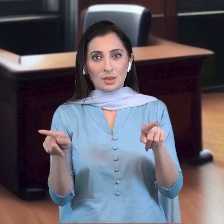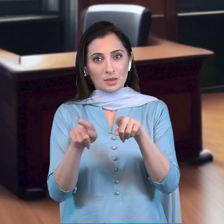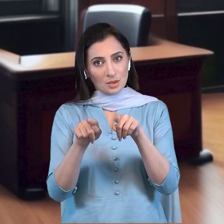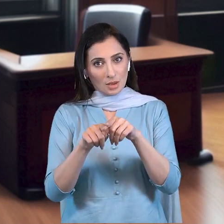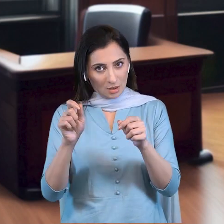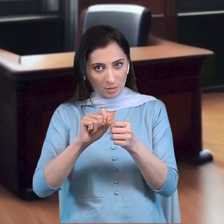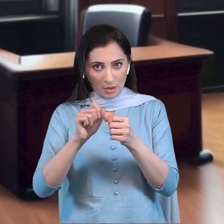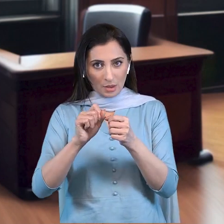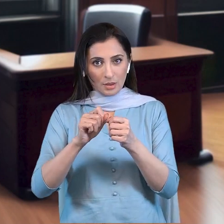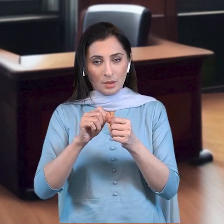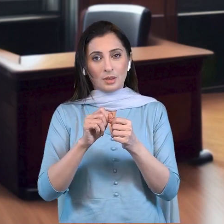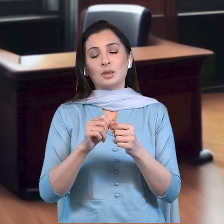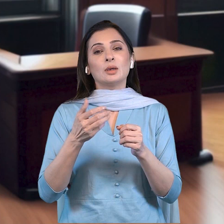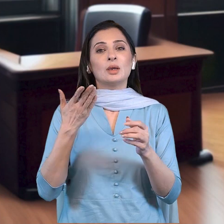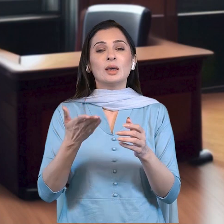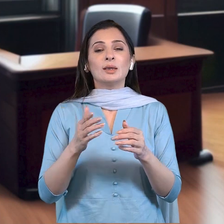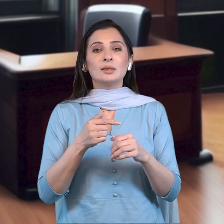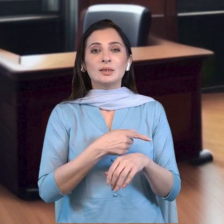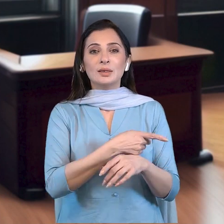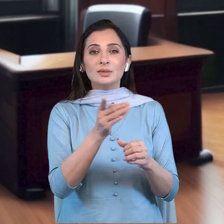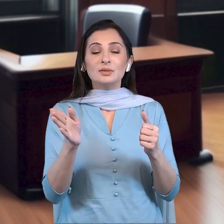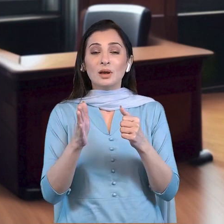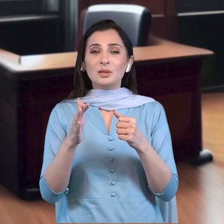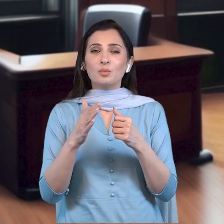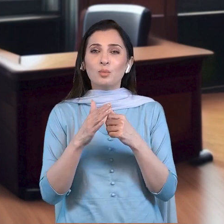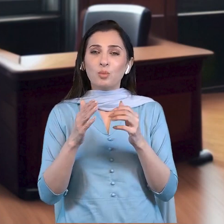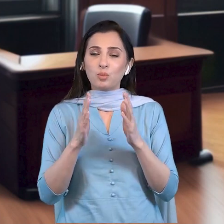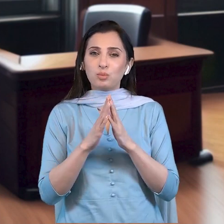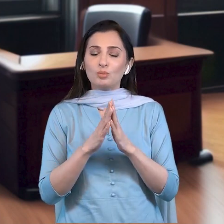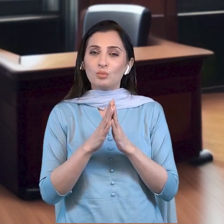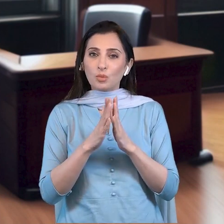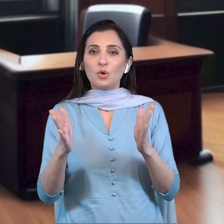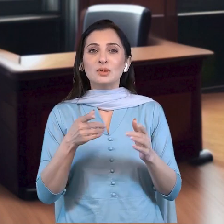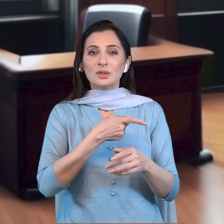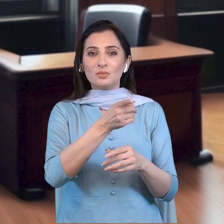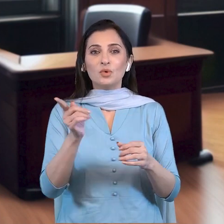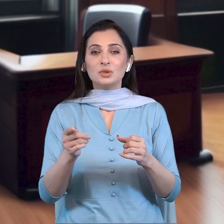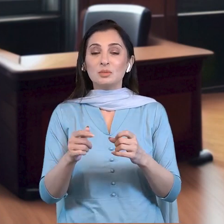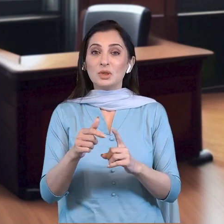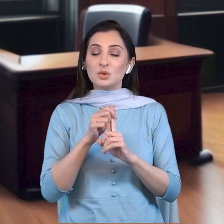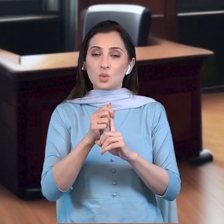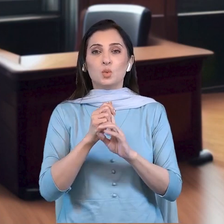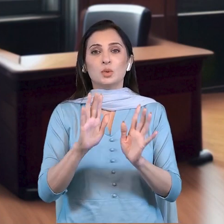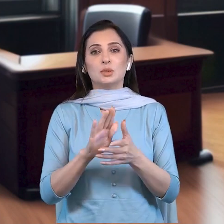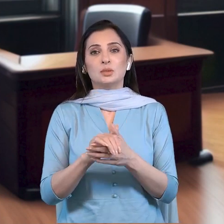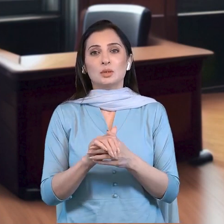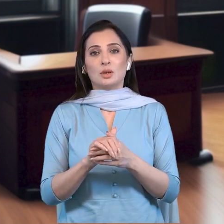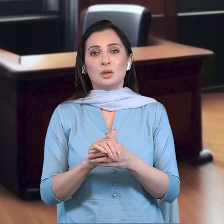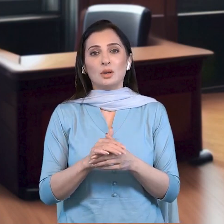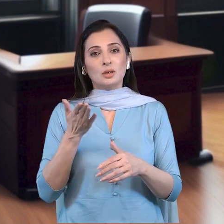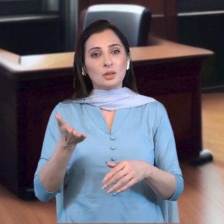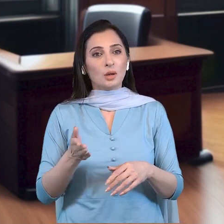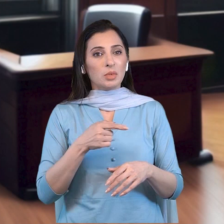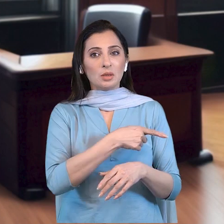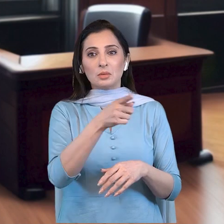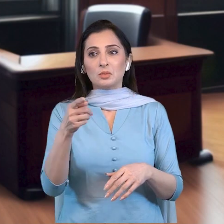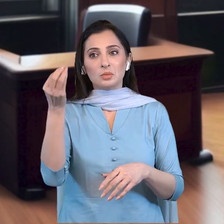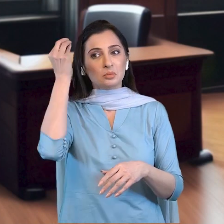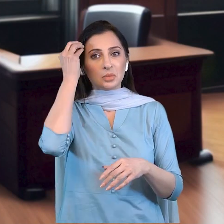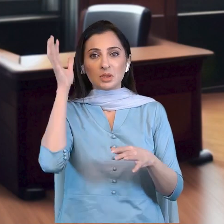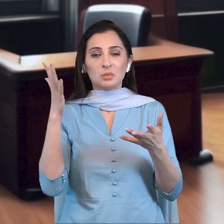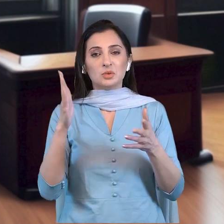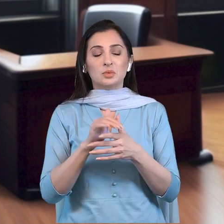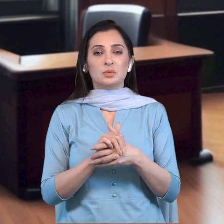ہے. ہم لوگ مٹیریلسٹک اپروچ بہت زیادہ آ چکی ہوئی ہے. پھر